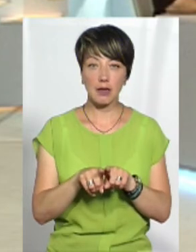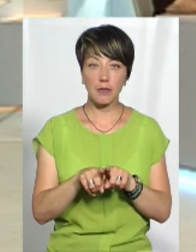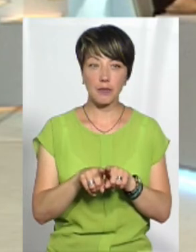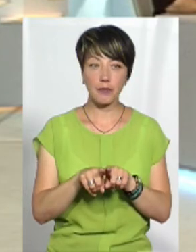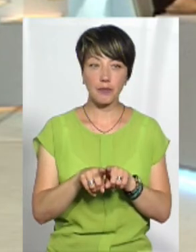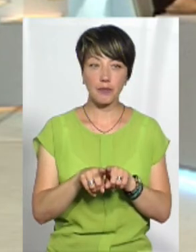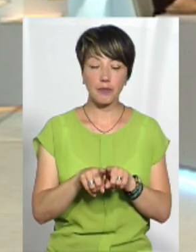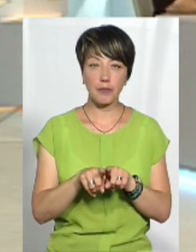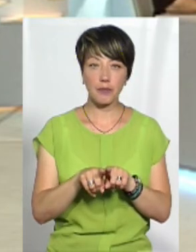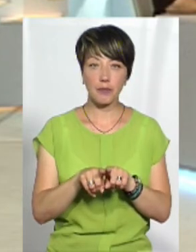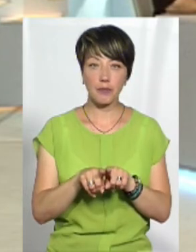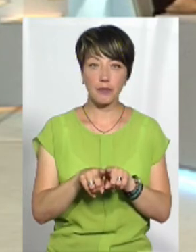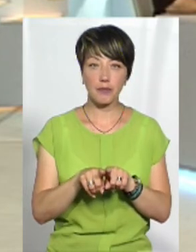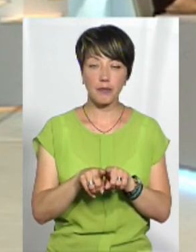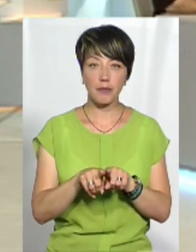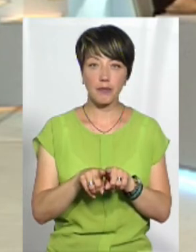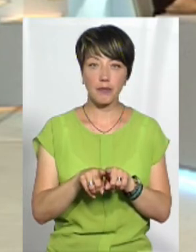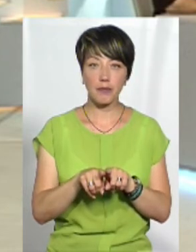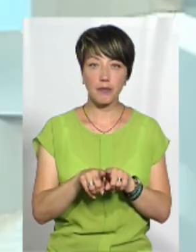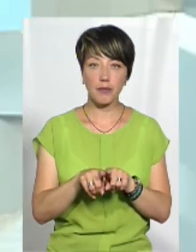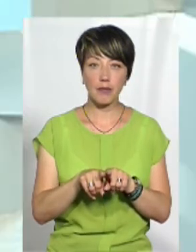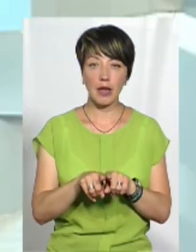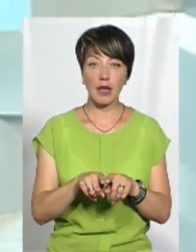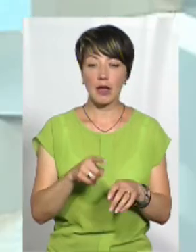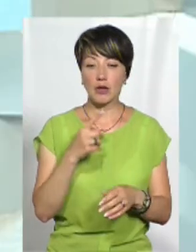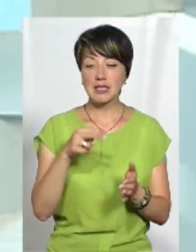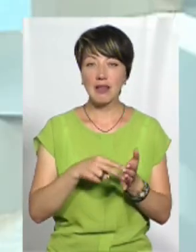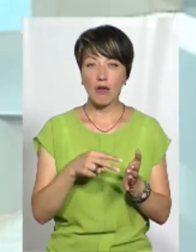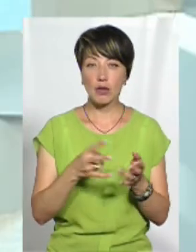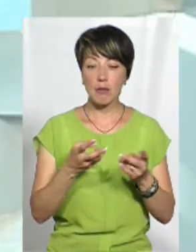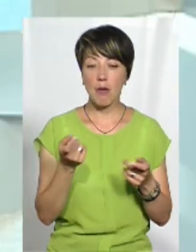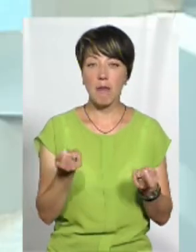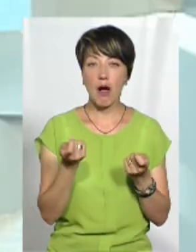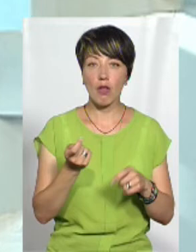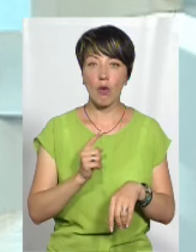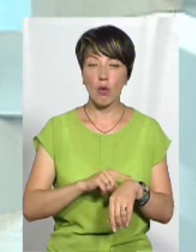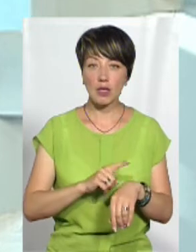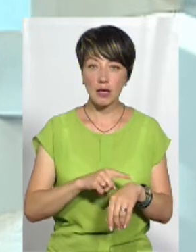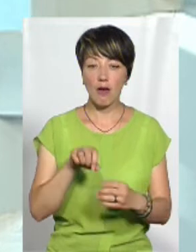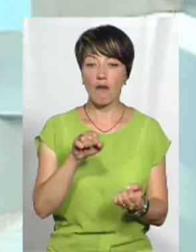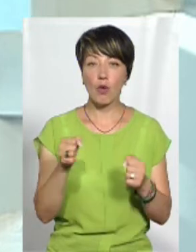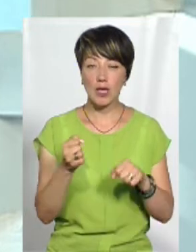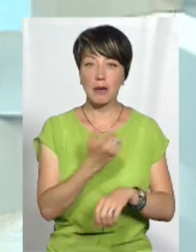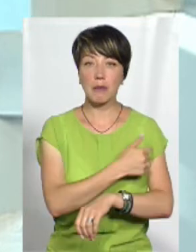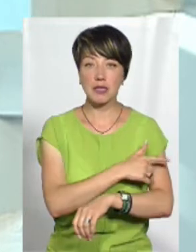в якому на ставку потрібно дуже мало годин, і в результаті чого водії,